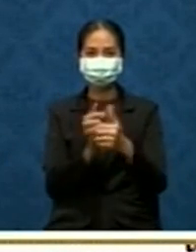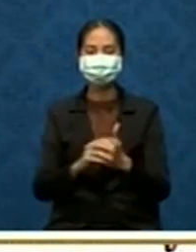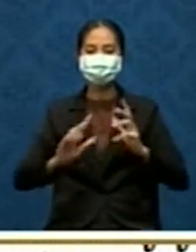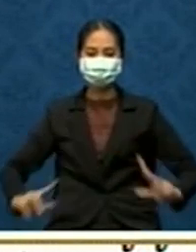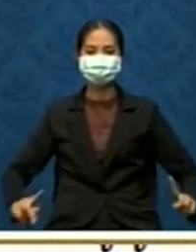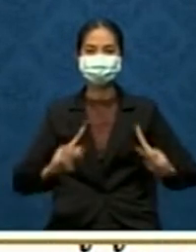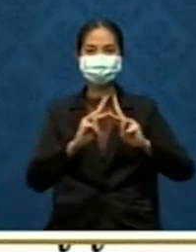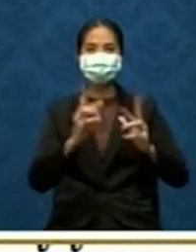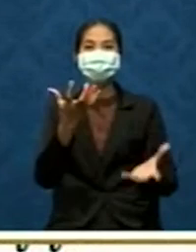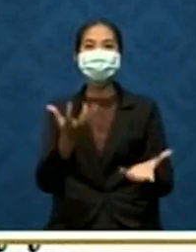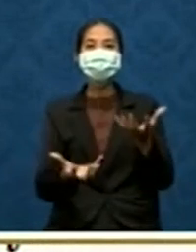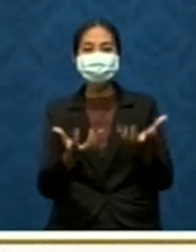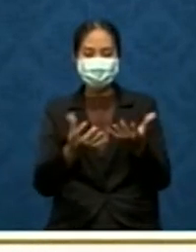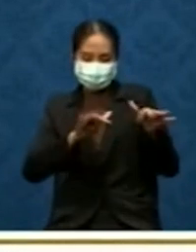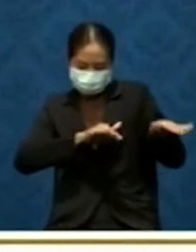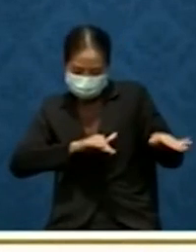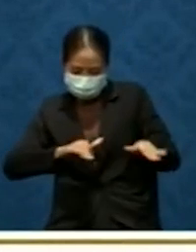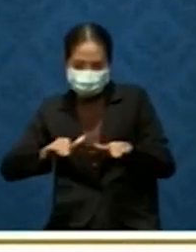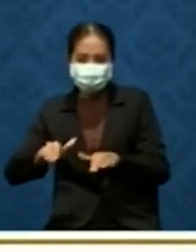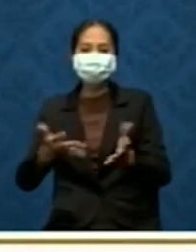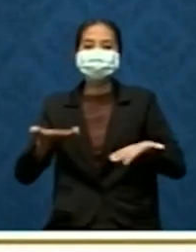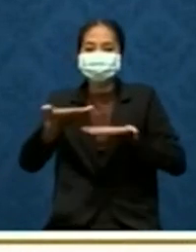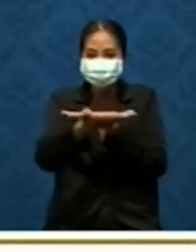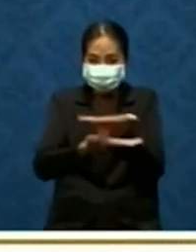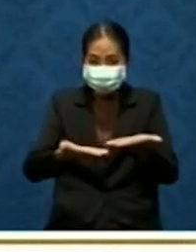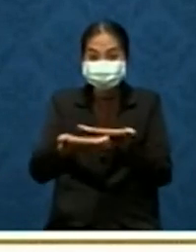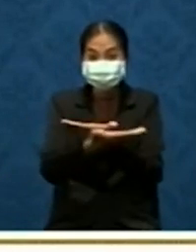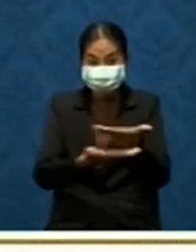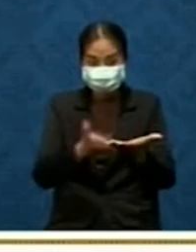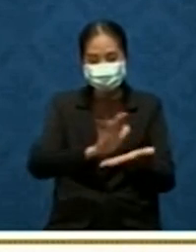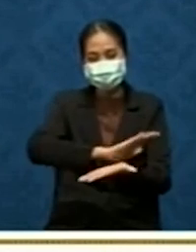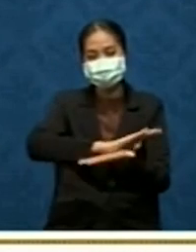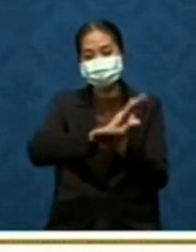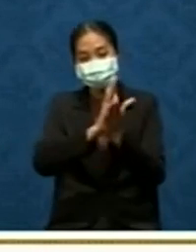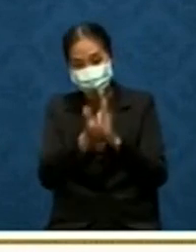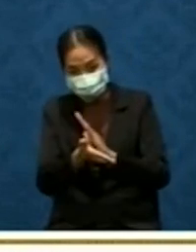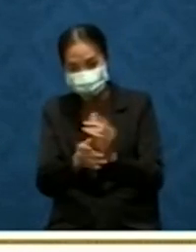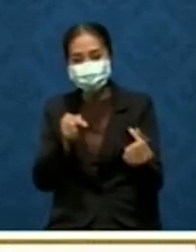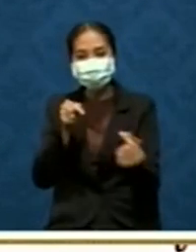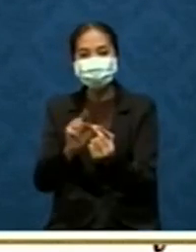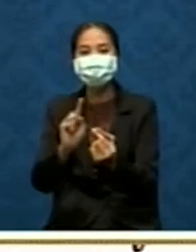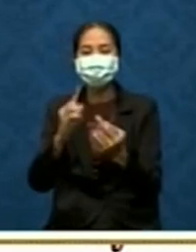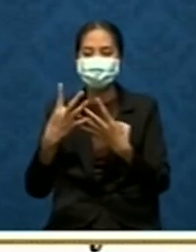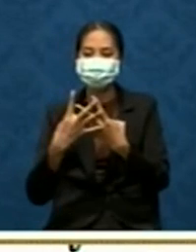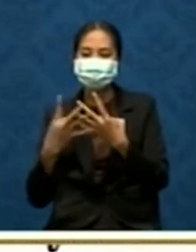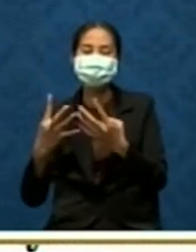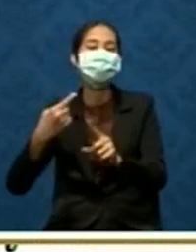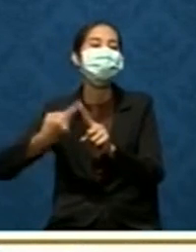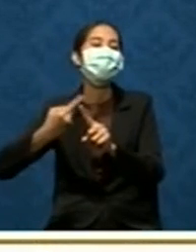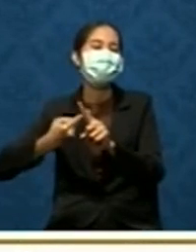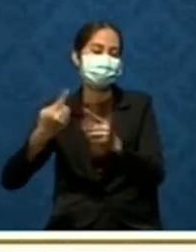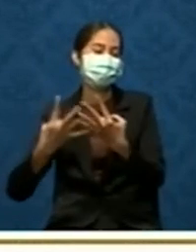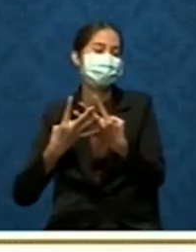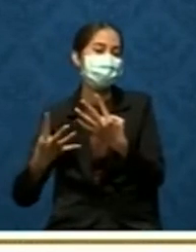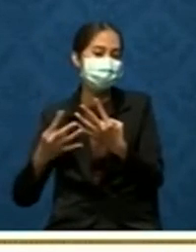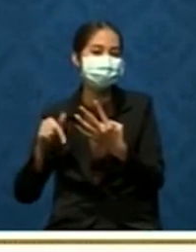ธรรมพร้อมพิจารณาดำเนินการปฏิรูปในประเด็นการปล่อยตัวชั่วคราวเพื่อให้การปฏิบั